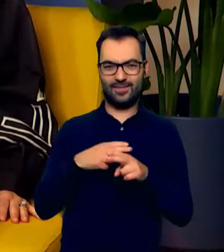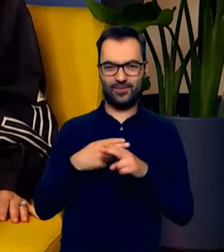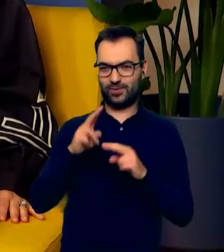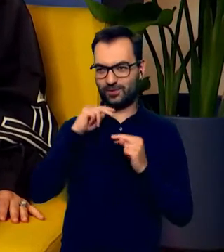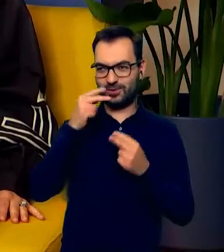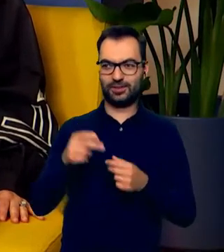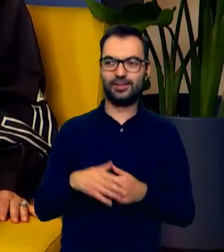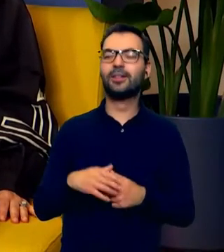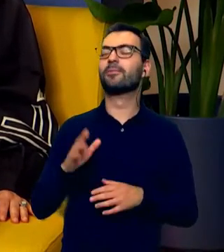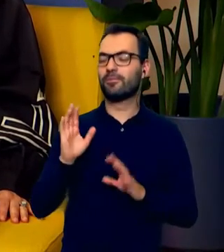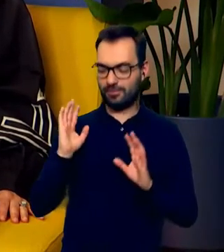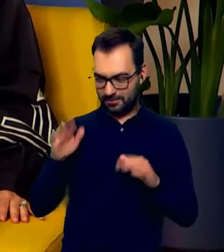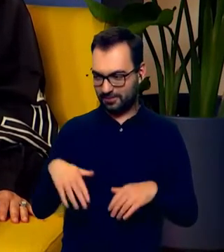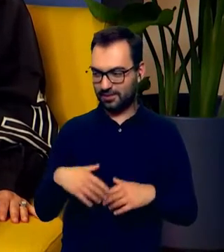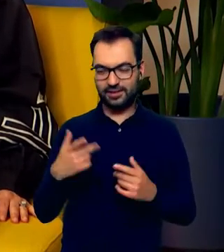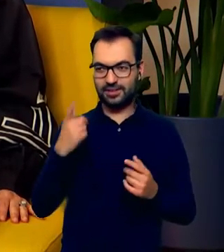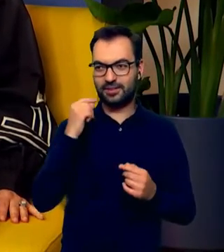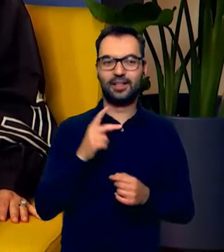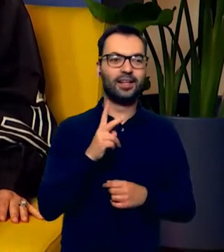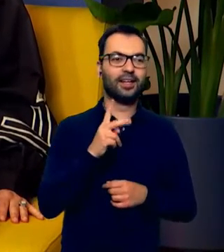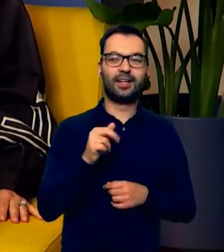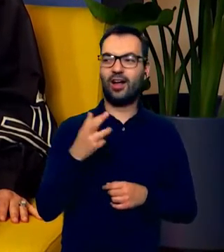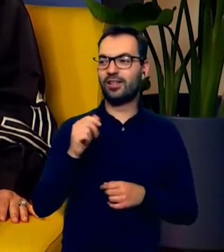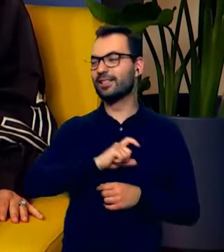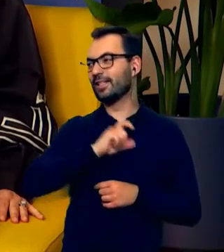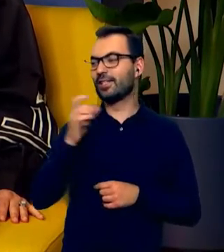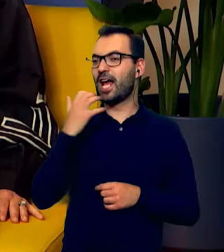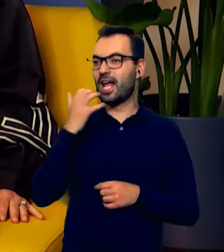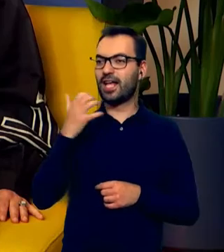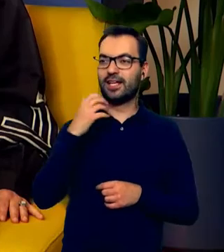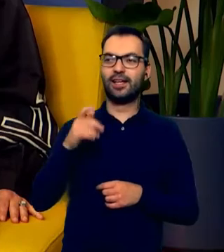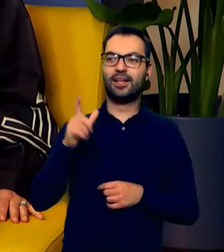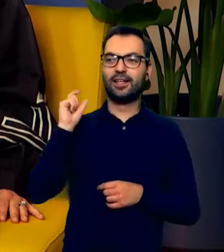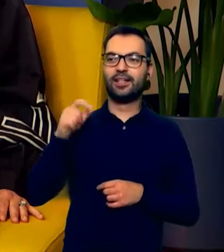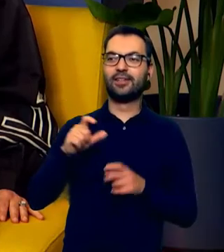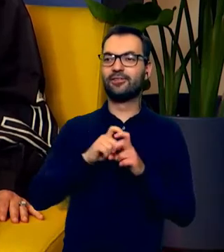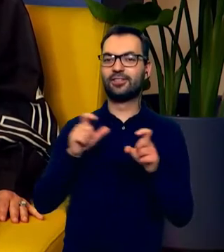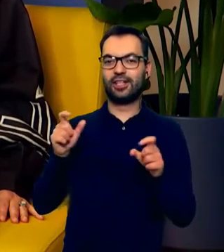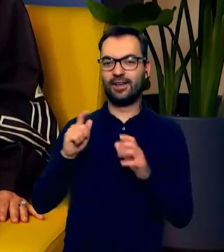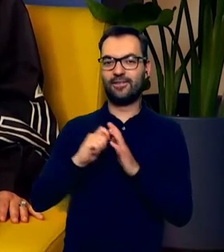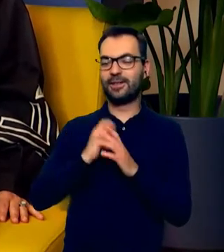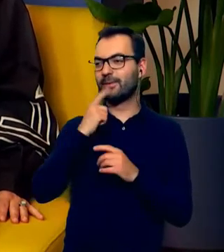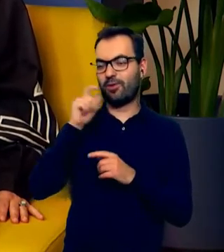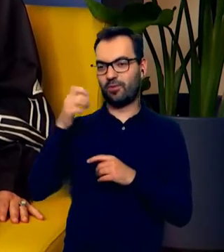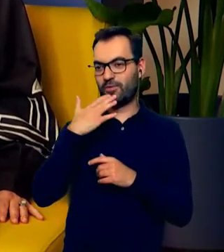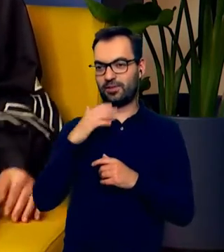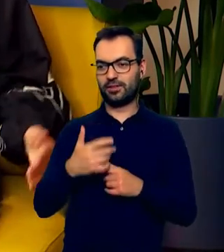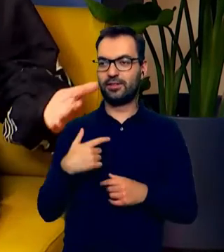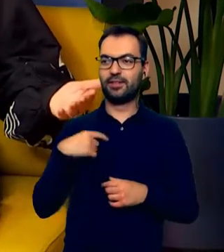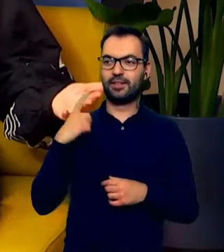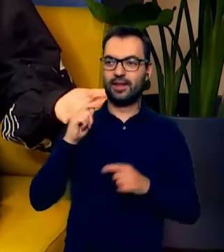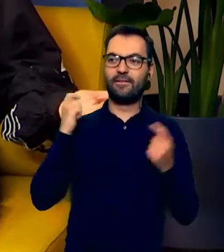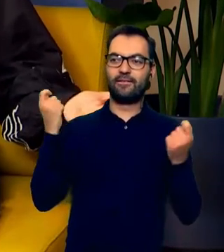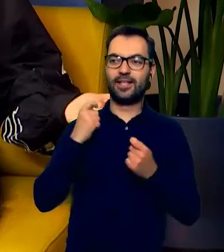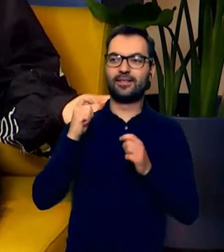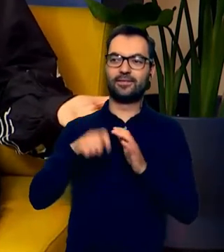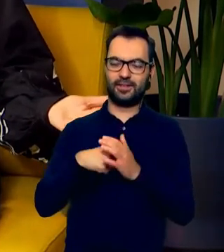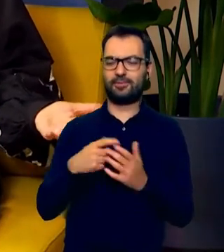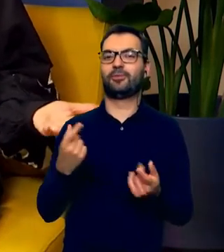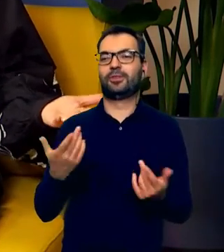wrócić. Pozwoli. To gdzie pójdziesz? Poza tym jakby... Karolina mi ciągle zarzuca, że nie mówimy o niej w tych filmikach. Gdzie ja pójdę? Ja pójdę na festiwal